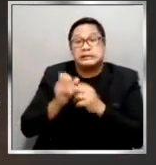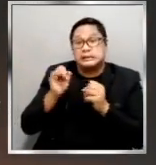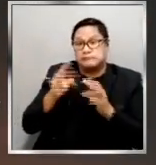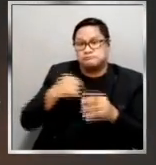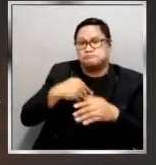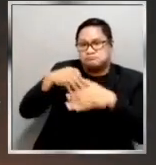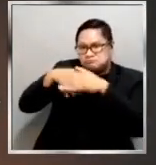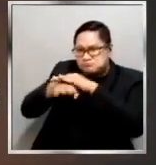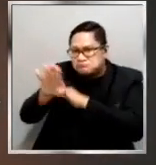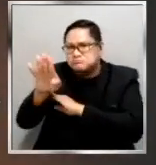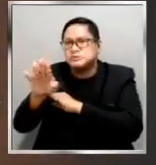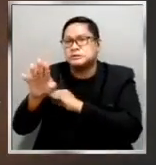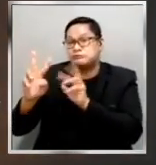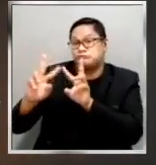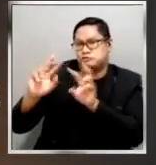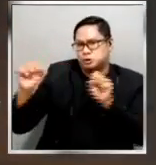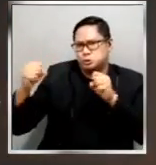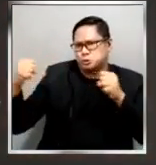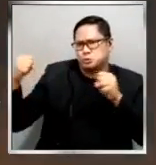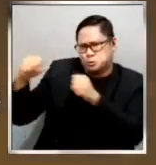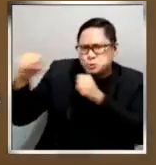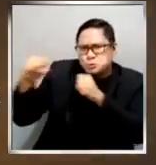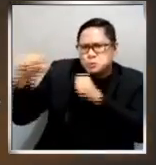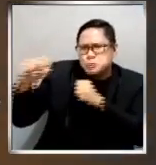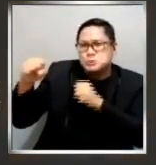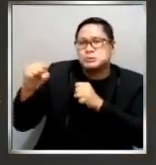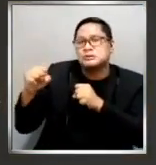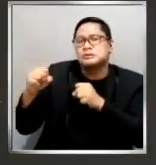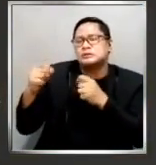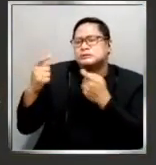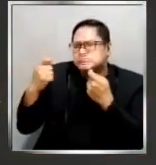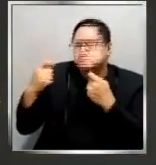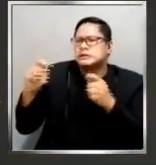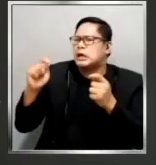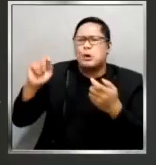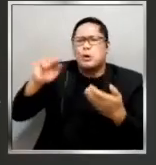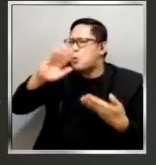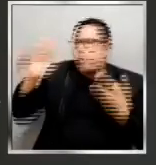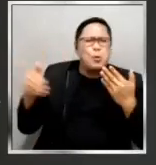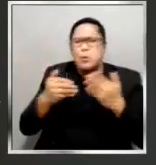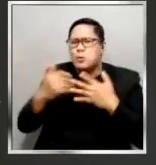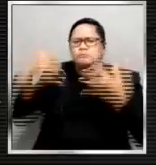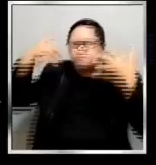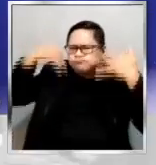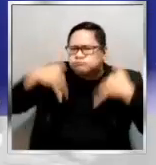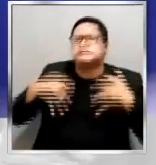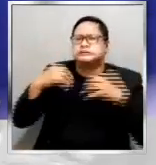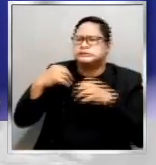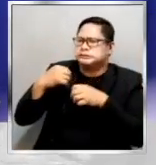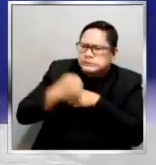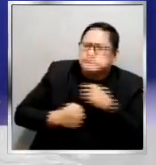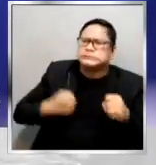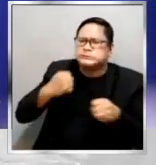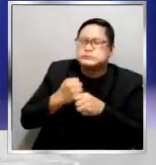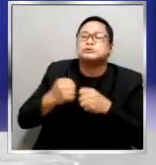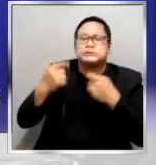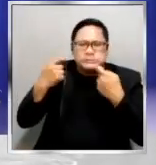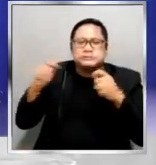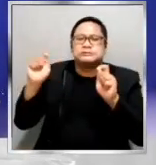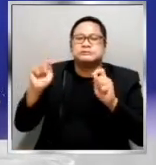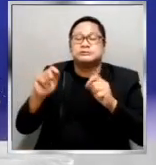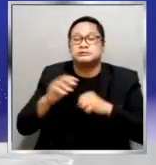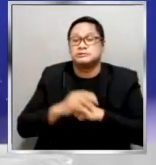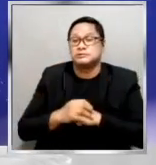laban, subukan ko na lahat ng pagod, lahat ng hirap, kakayanin ko. Kung winaldasman niya ang